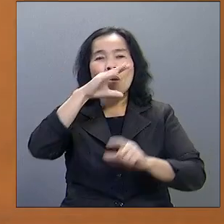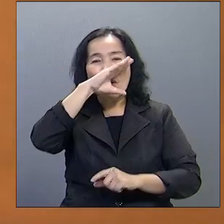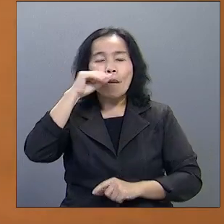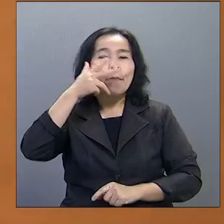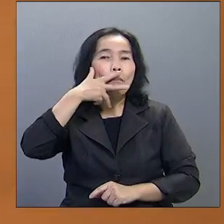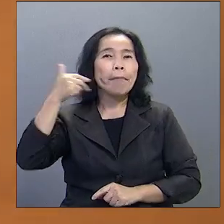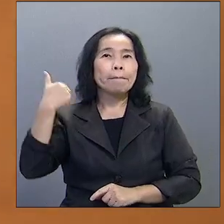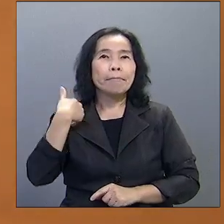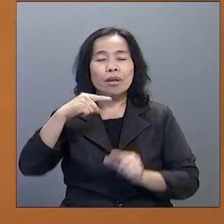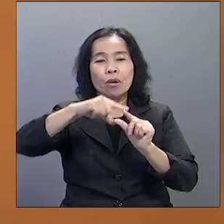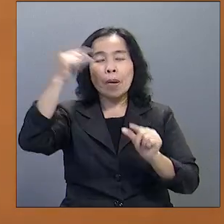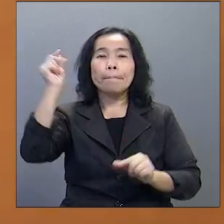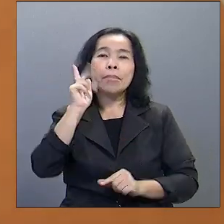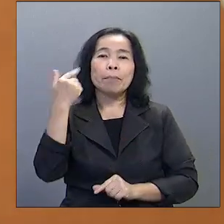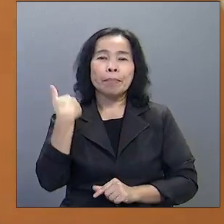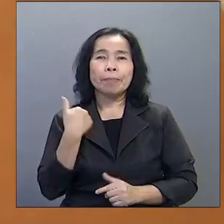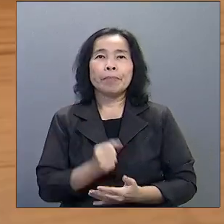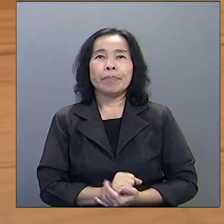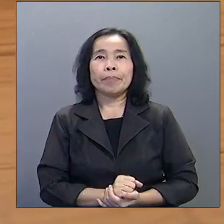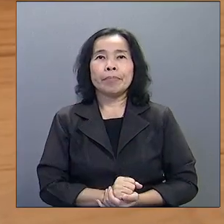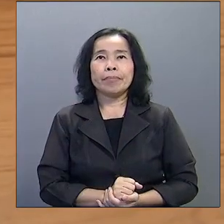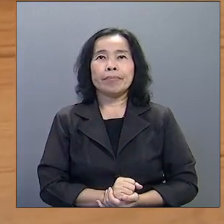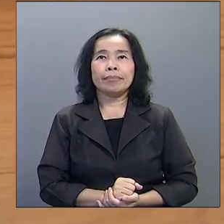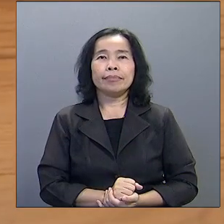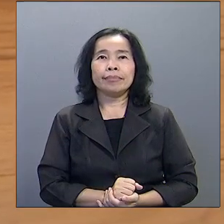มีกลิ่นใบเตยเล็กๆอย่างเงี้ครับ